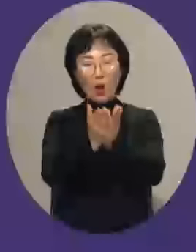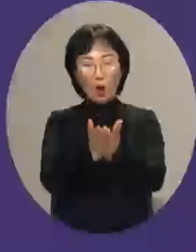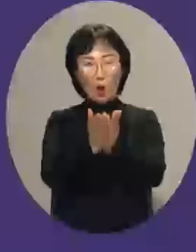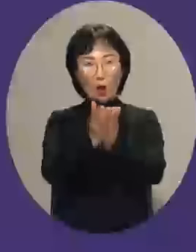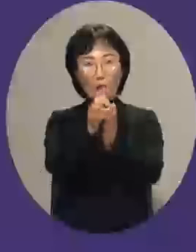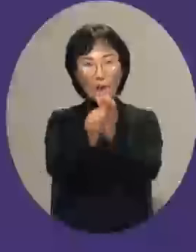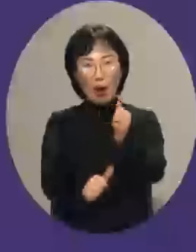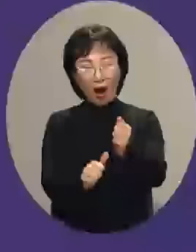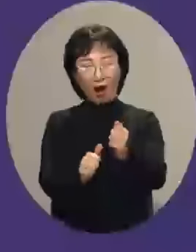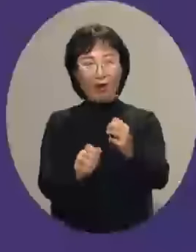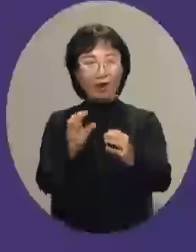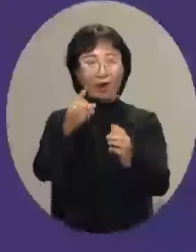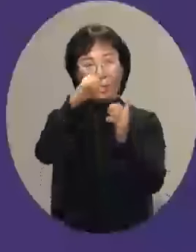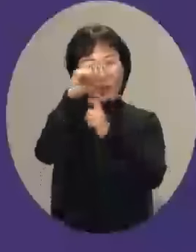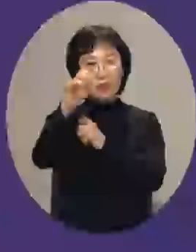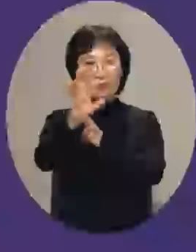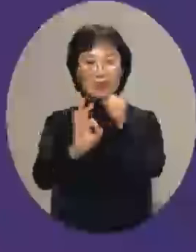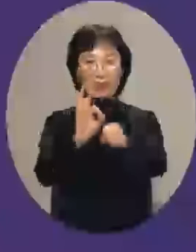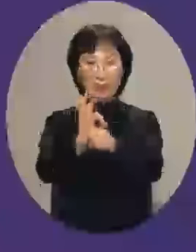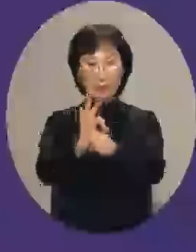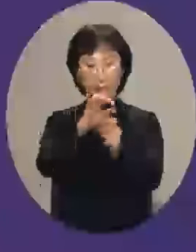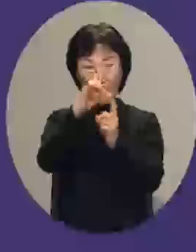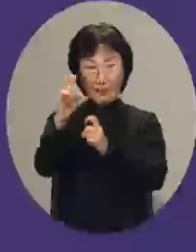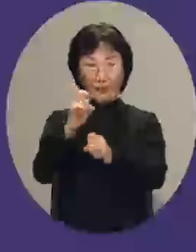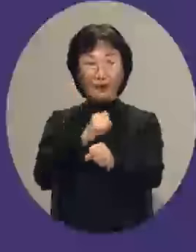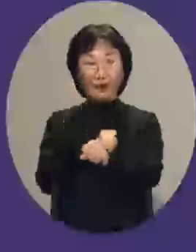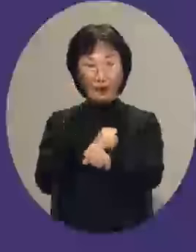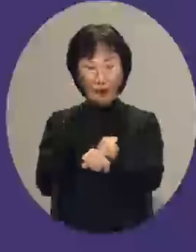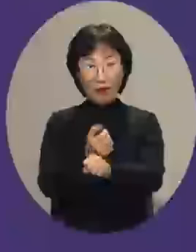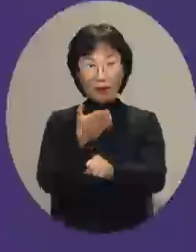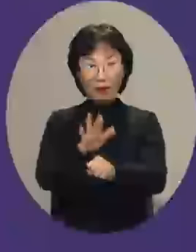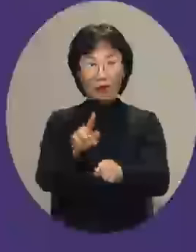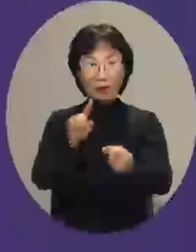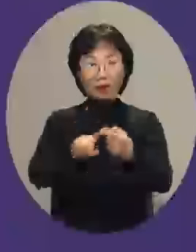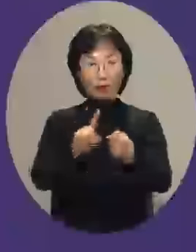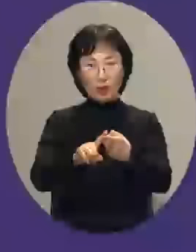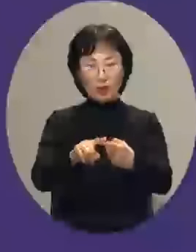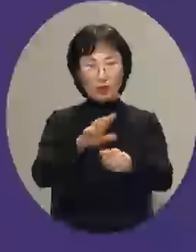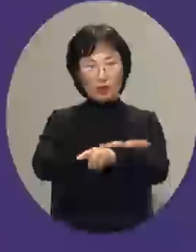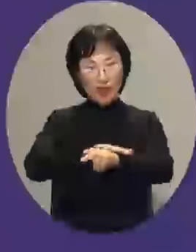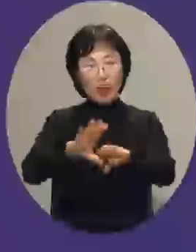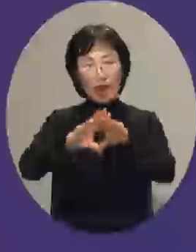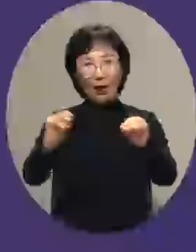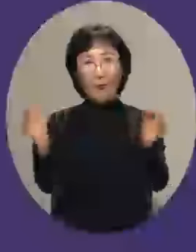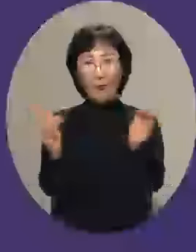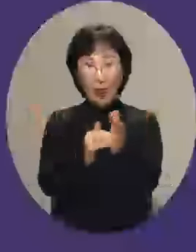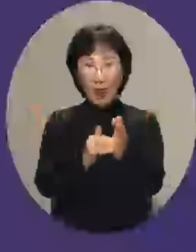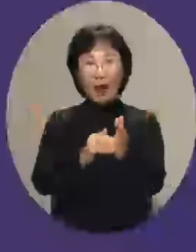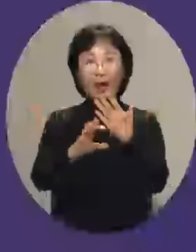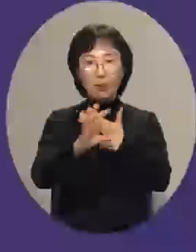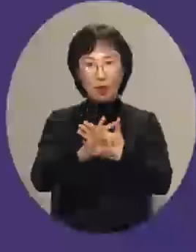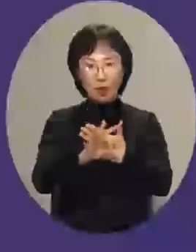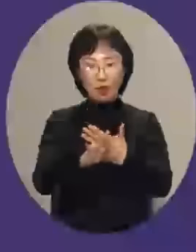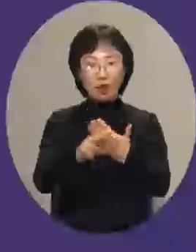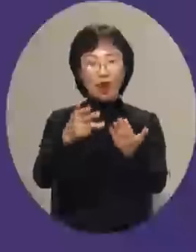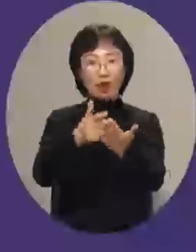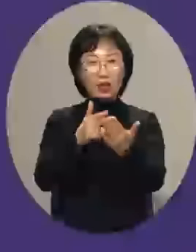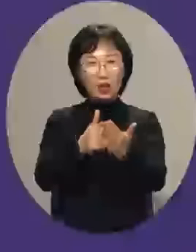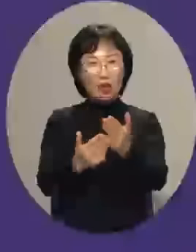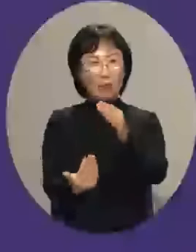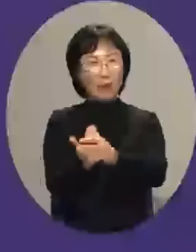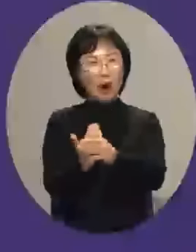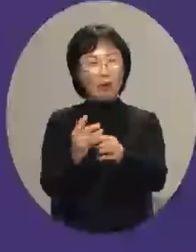되는 해입니다. 세월호 참사의 진상규명과 책임자 처벌이 제대로 되었다면 이태원 참사와 같은 비극도